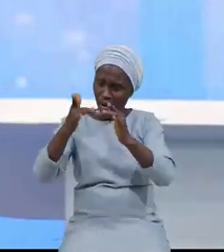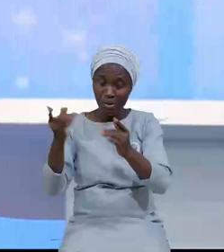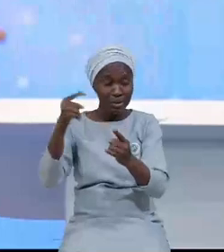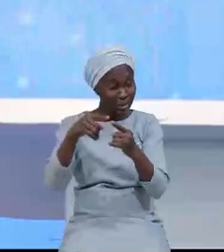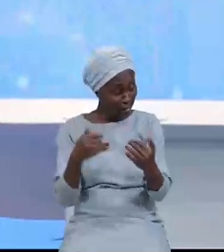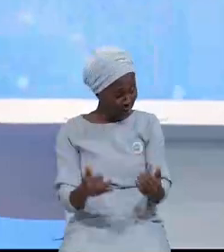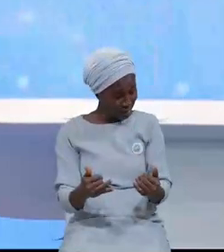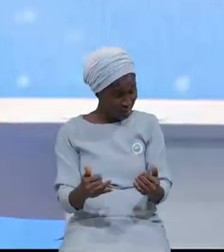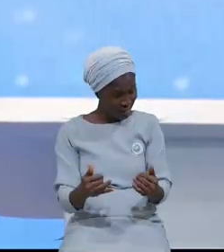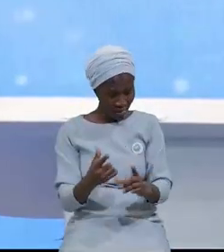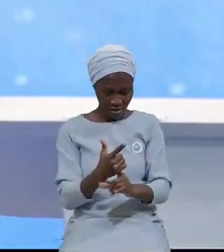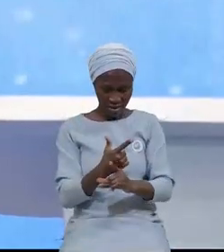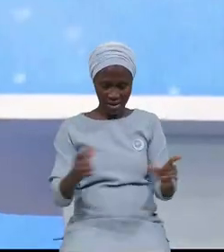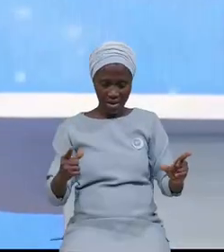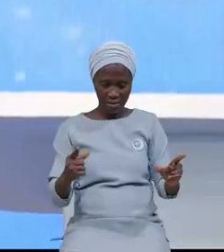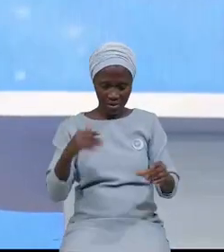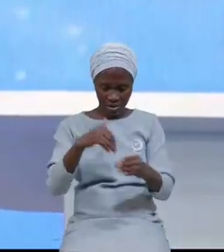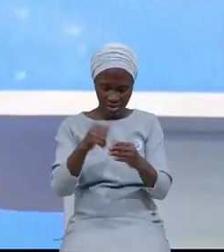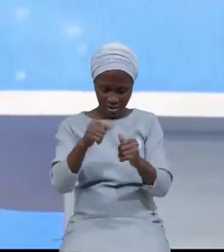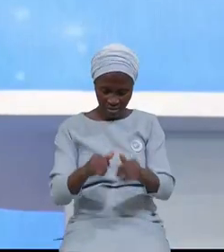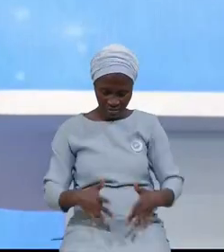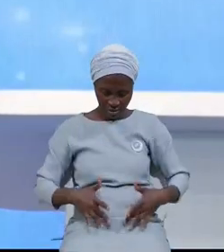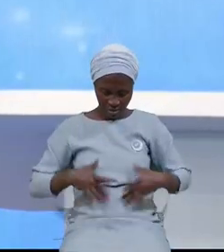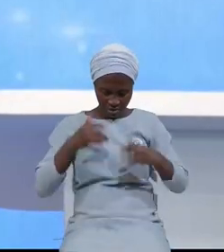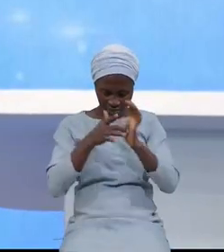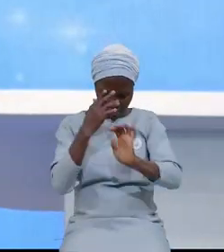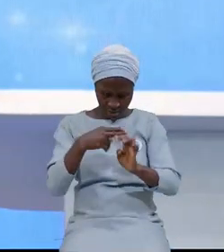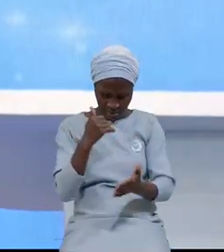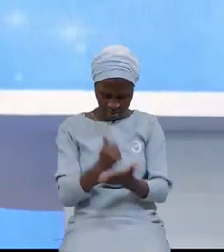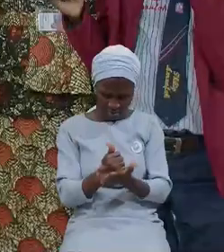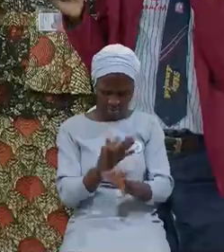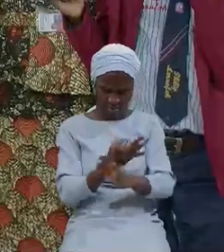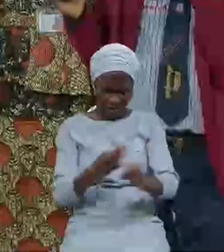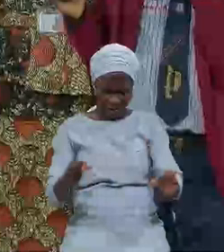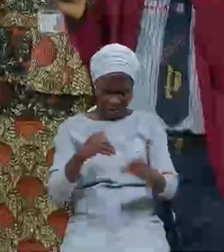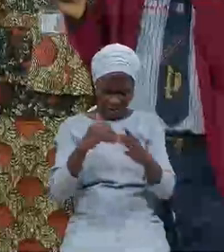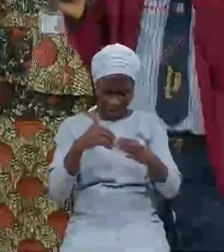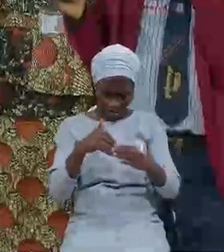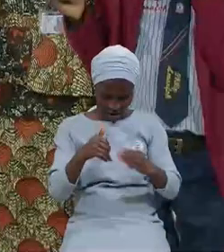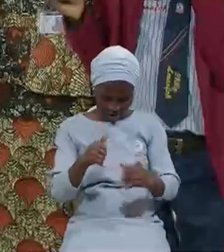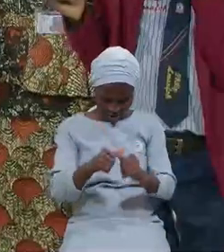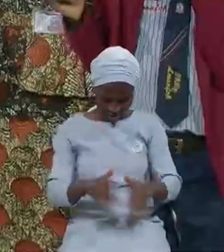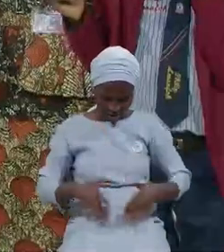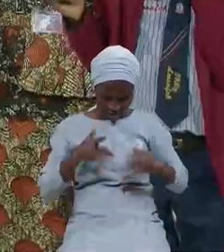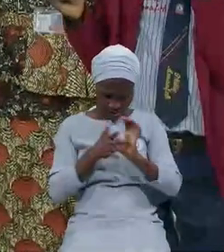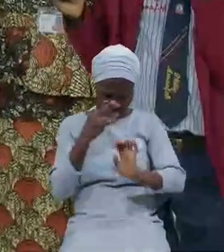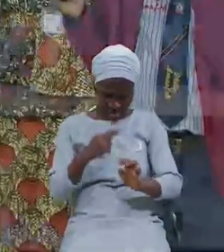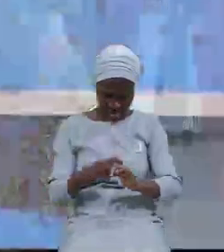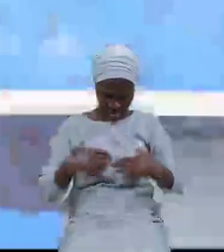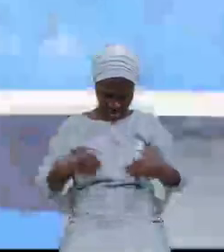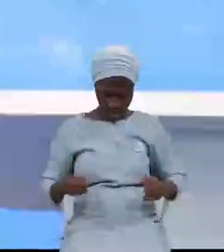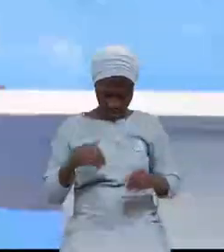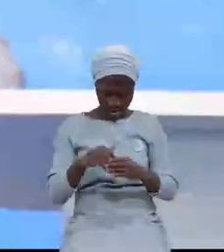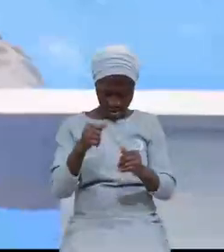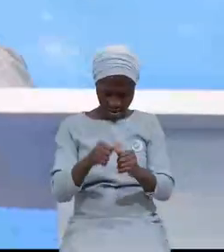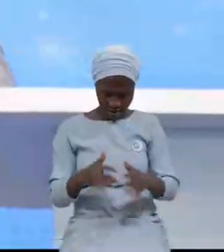jusqu' ce moment la libération pour chaque vie liberté pour chaque vie guérison